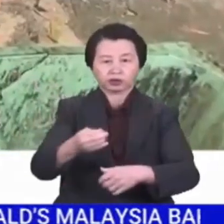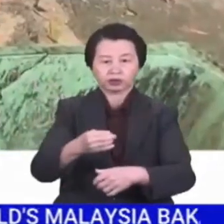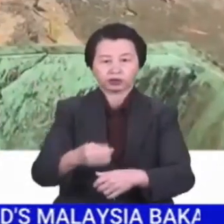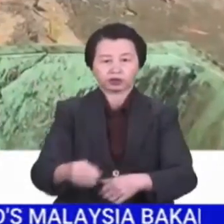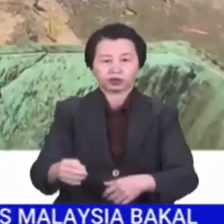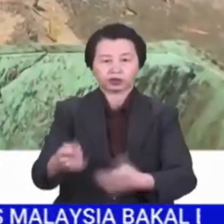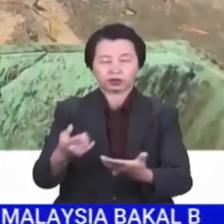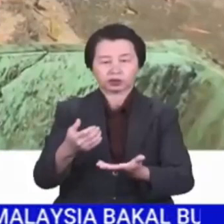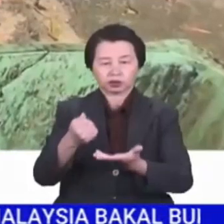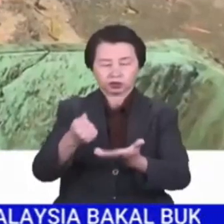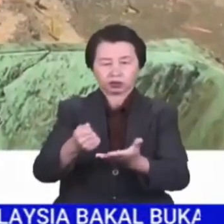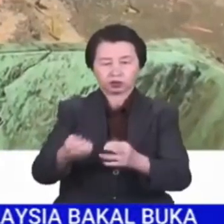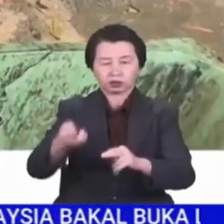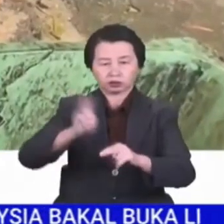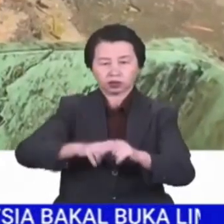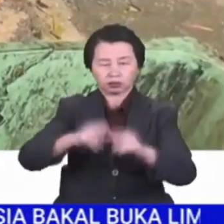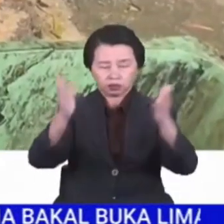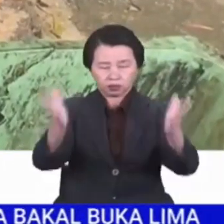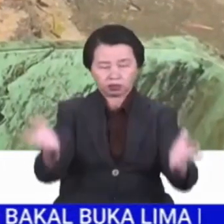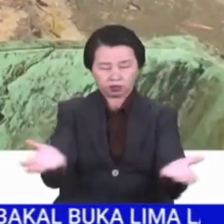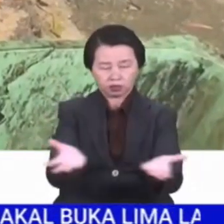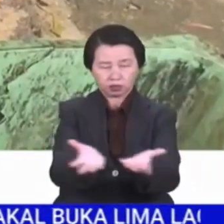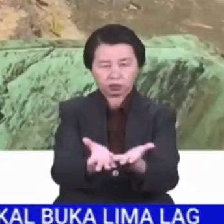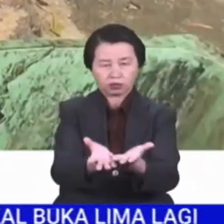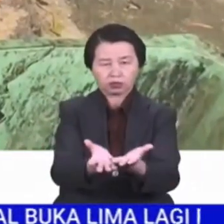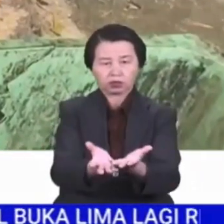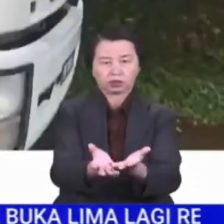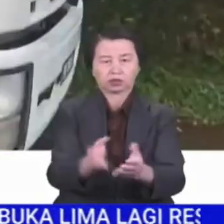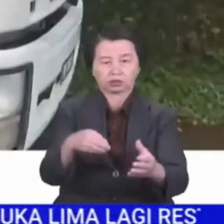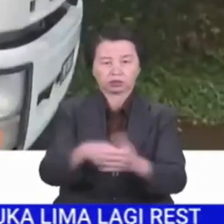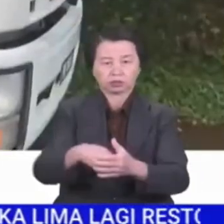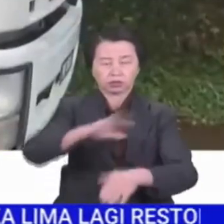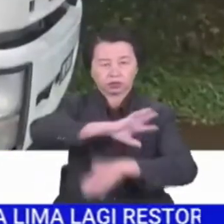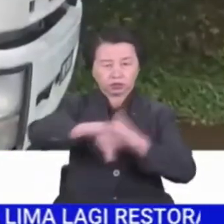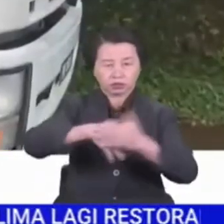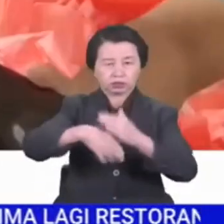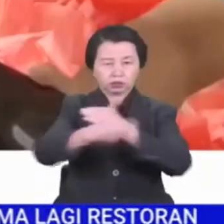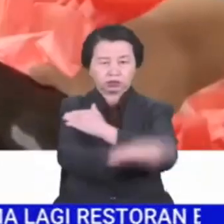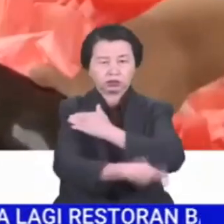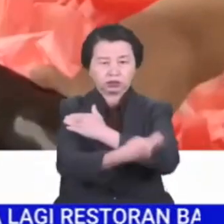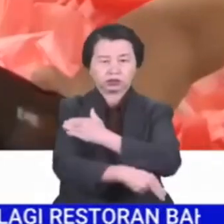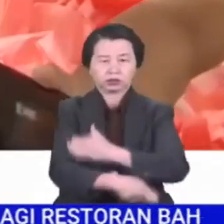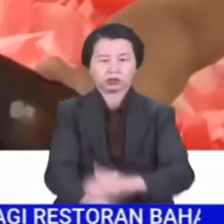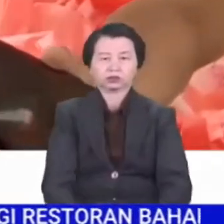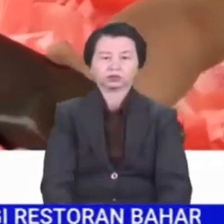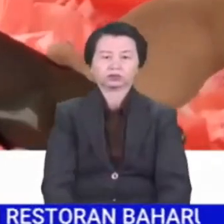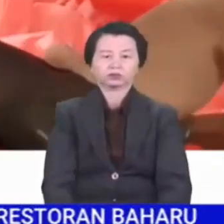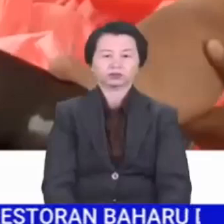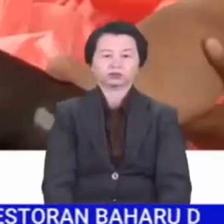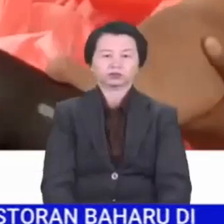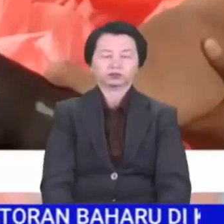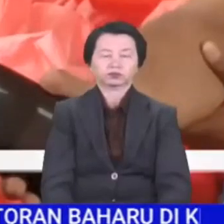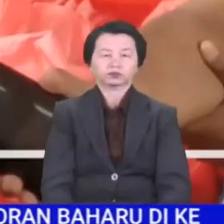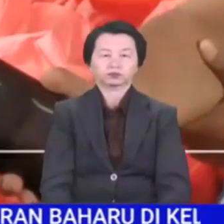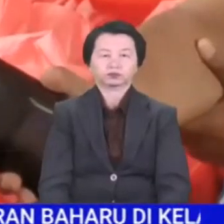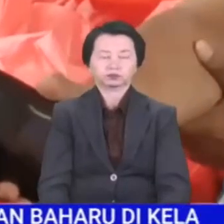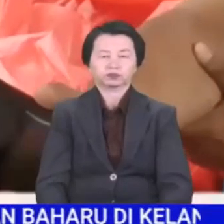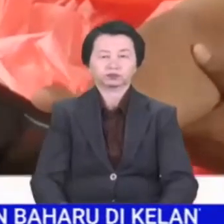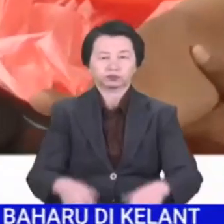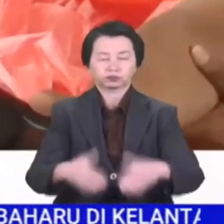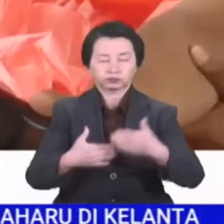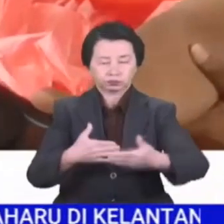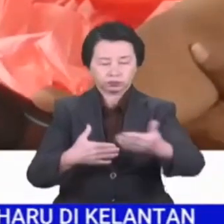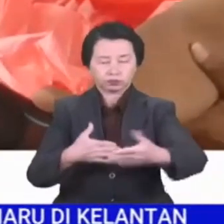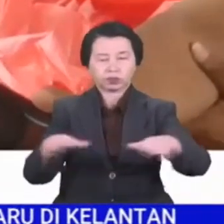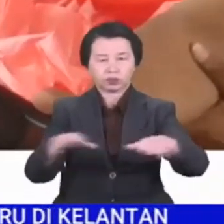ringgit diperuntuk untuk menambah tong sampah yang lebih besar di seluruh negeri ini. Dan langkah-langkah telah diambil